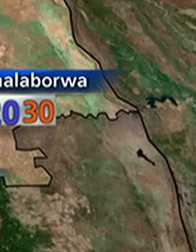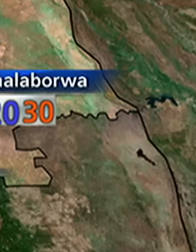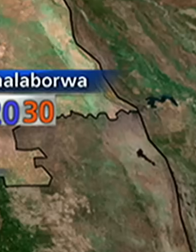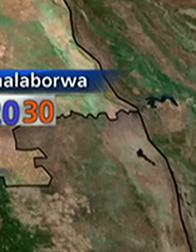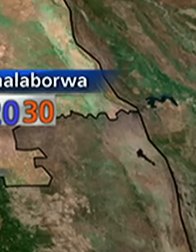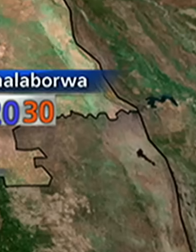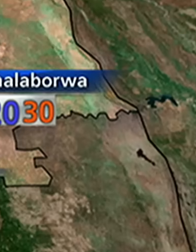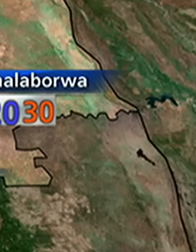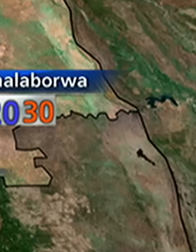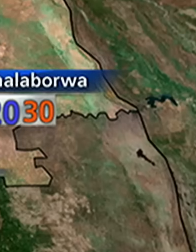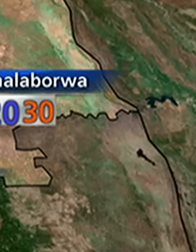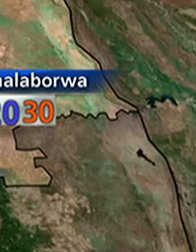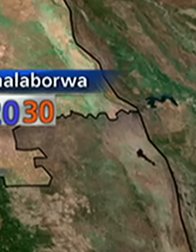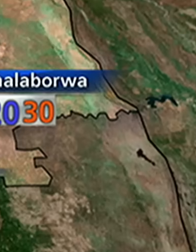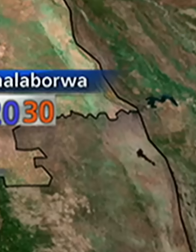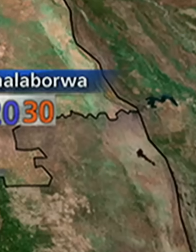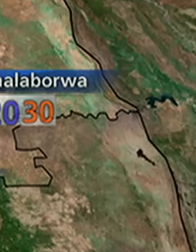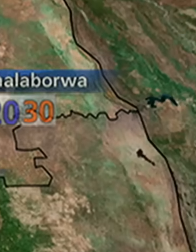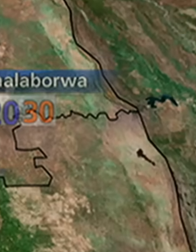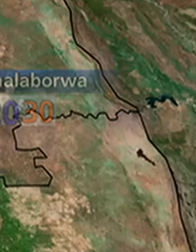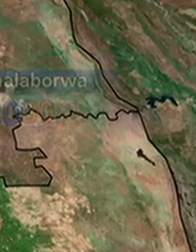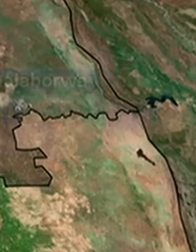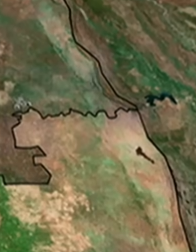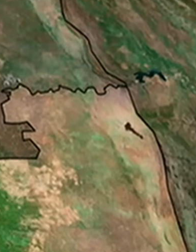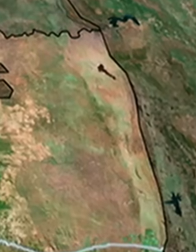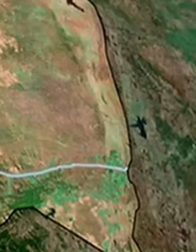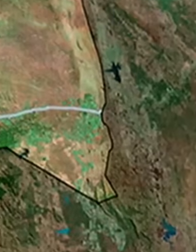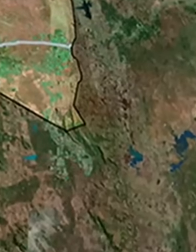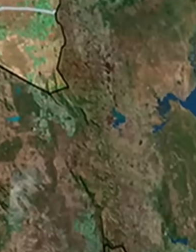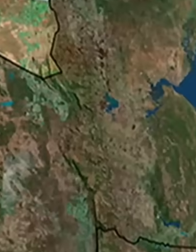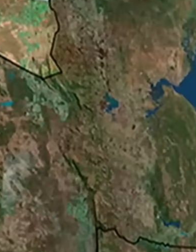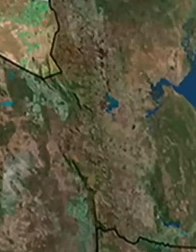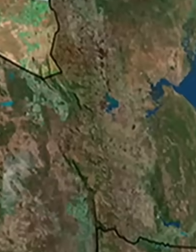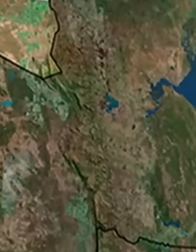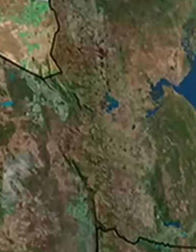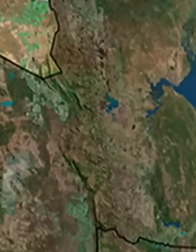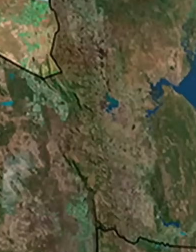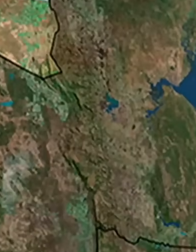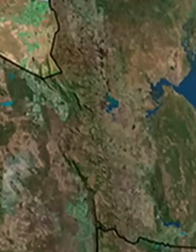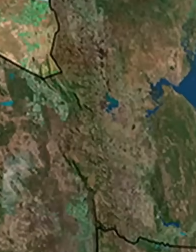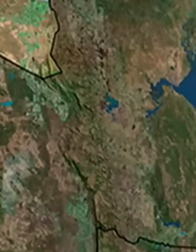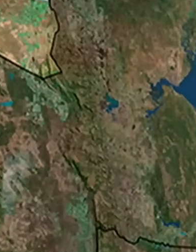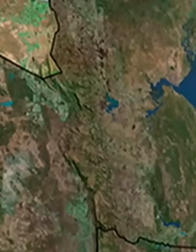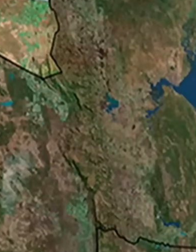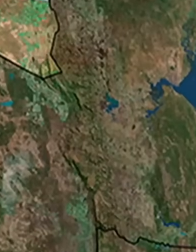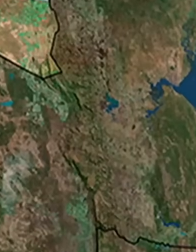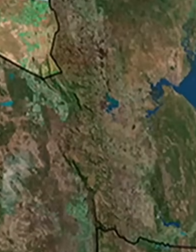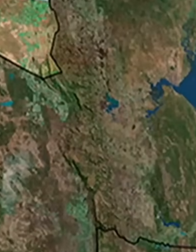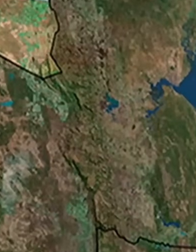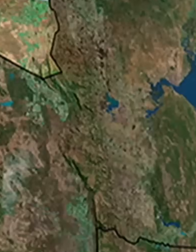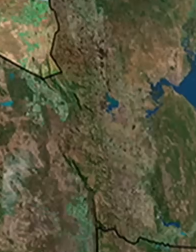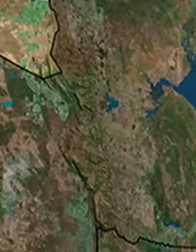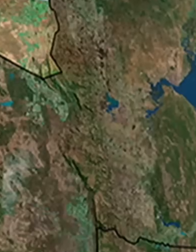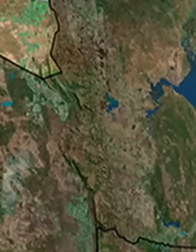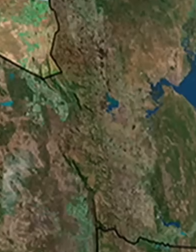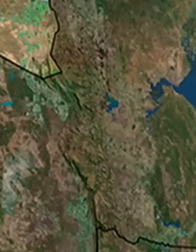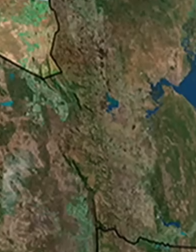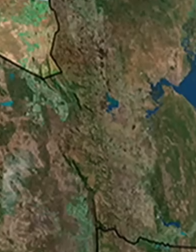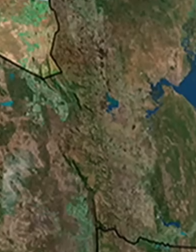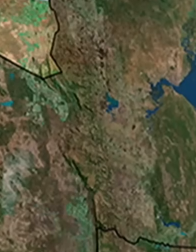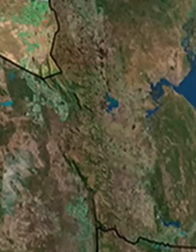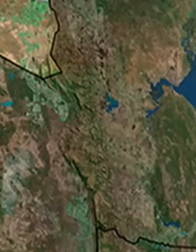tabazimbi le hona ka ro phalele le teng tla tlhotshetse gona ha sa le bela e ka le fela go le shomela mtse re fitla go mashome a mararo ka fela pakang tla tlhotshetse ka re laina le